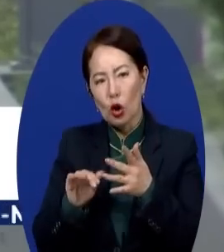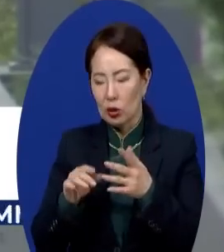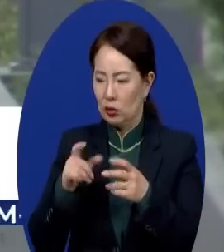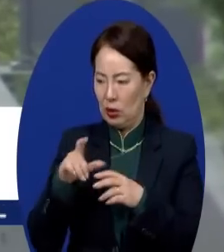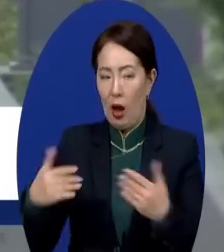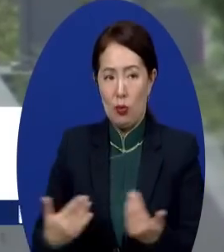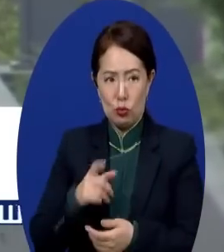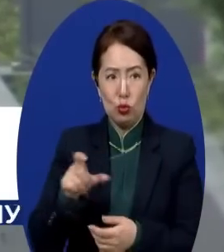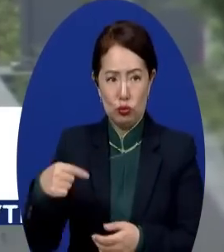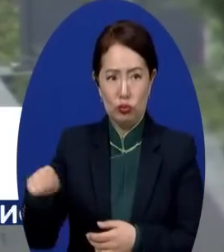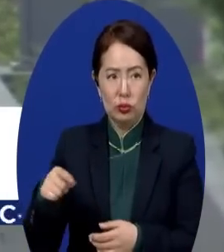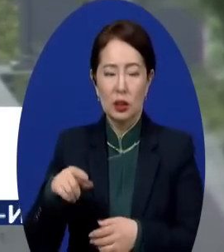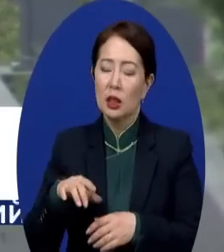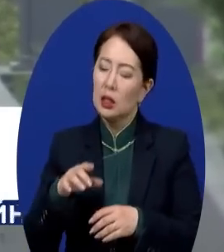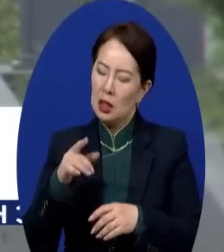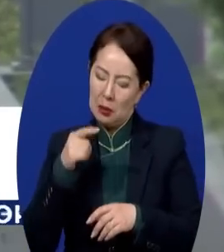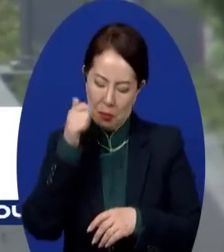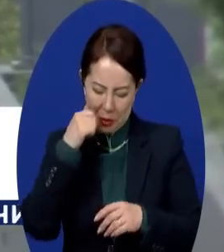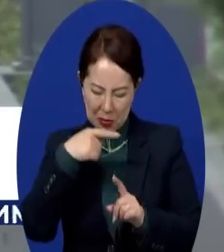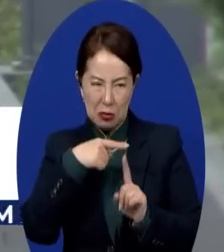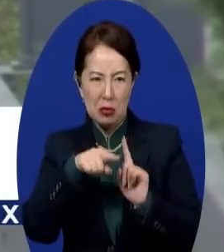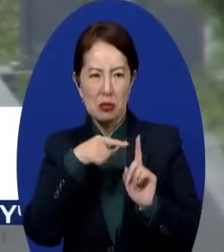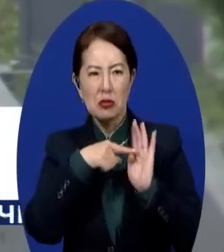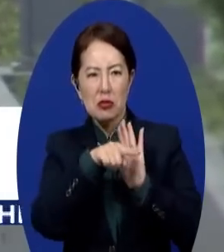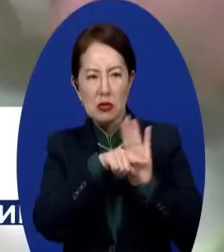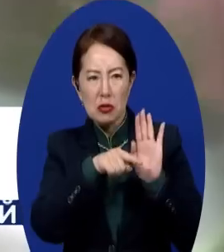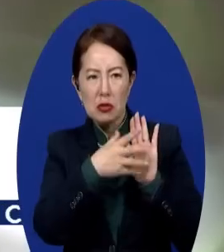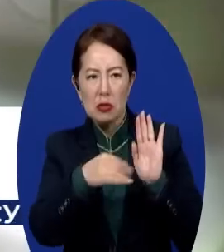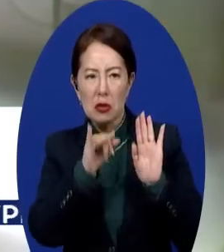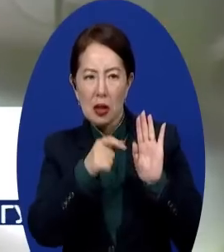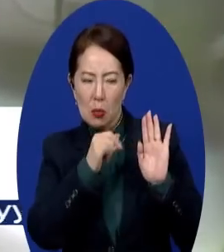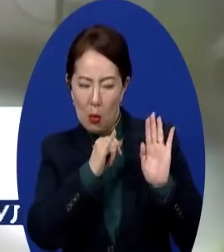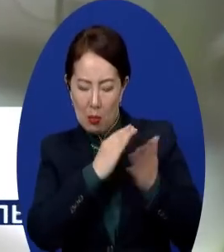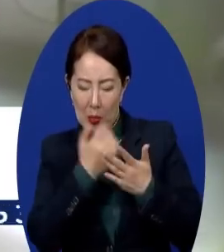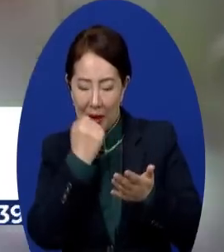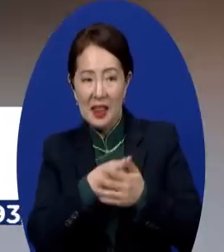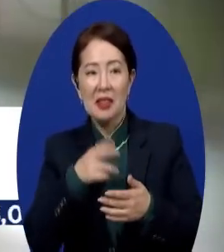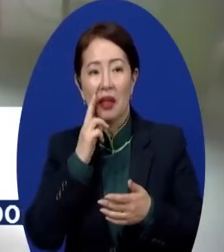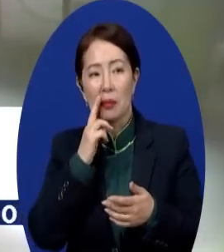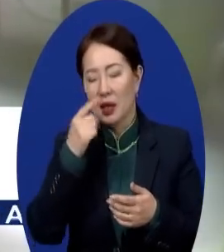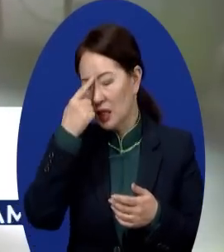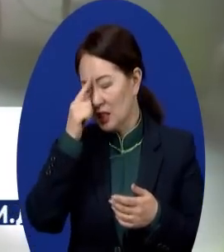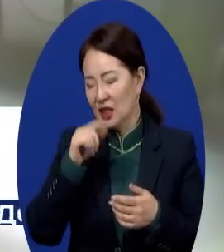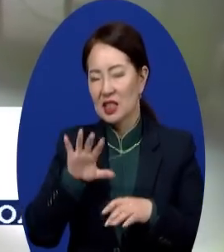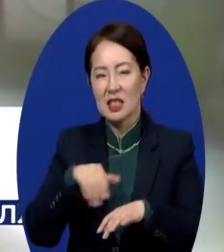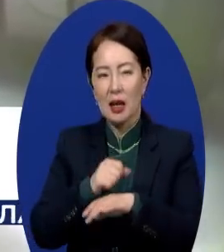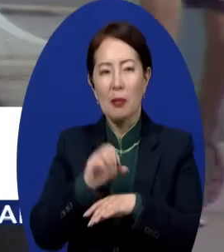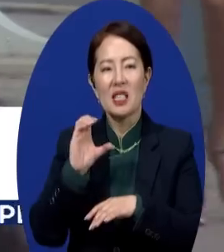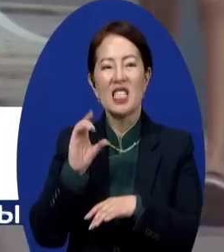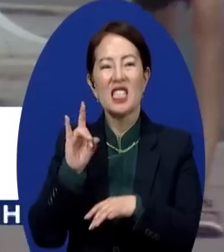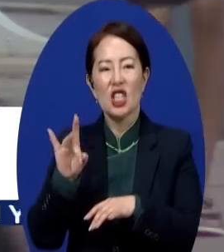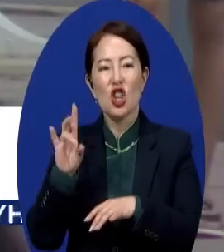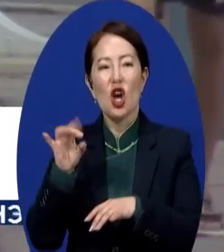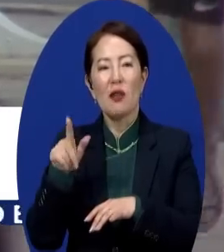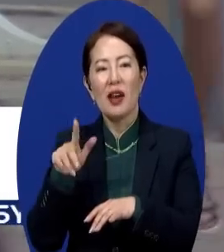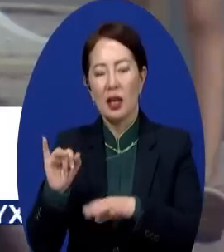байна. Ялангуяа сүүлийн үед эрүүл мэндэд сөрөг нөлөө ихтэй гэдэг нь батлагдсан электрон тамхины хэрэглээг энэтхэг Сингапур, Сир, Норвег зэрэг